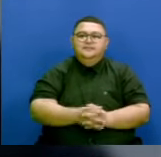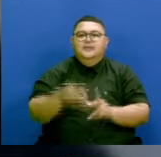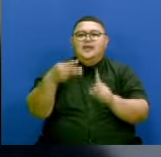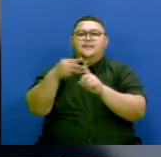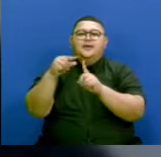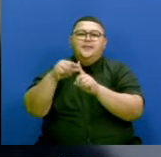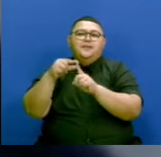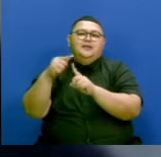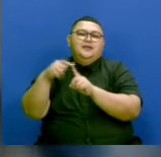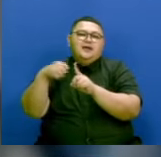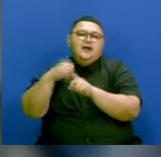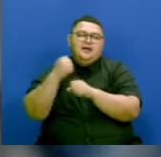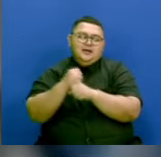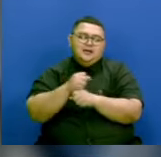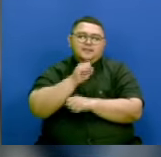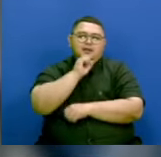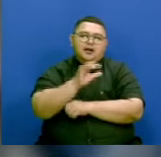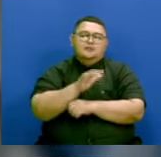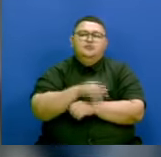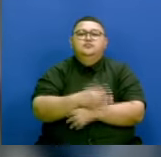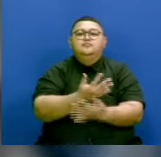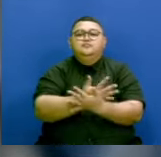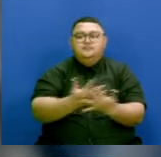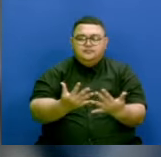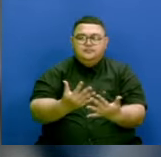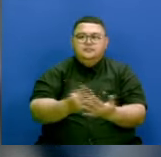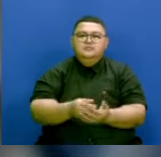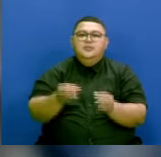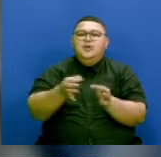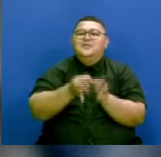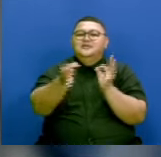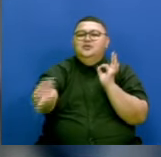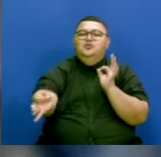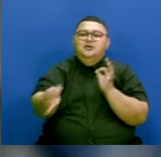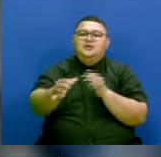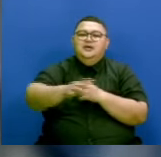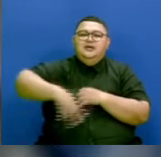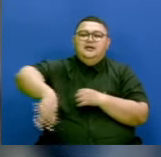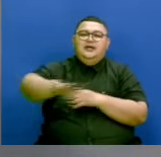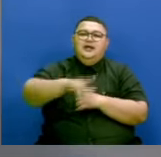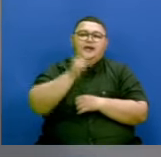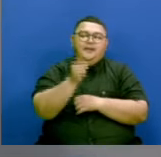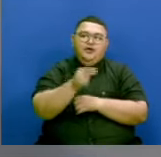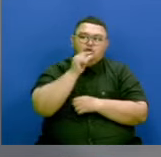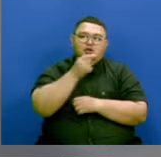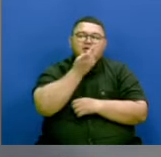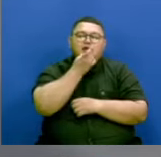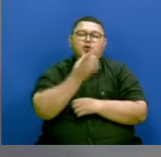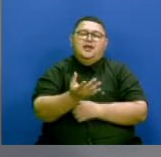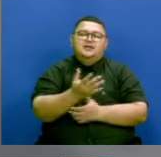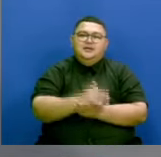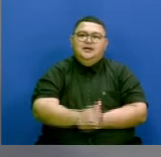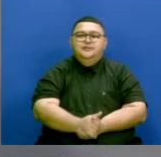BPPTKG Yogyakarta mengimbau masyarakat menjauhi daerah bahaya yang sudah direkomendasikan.